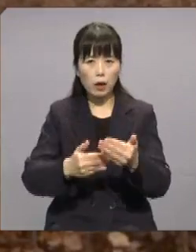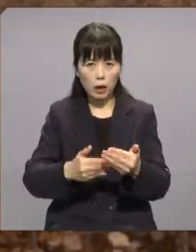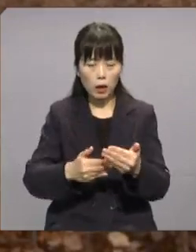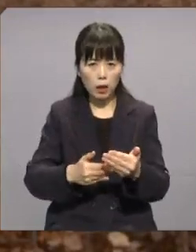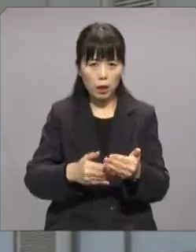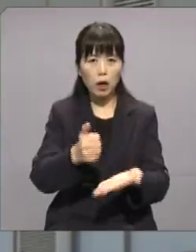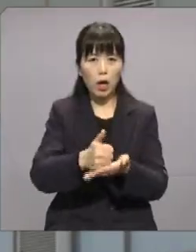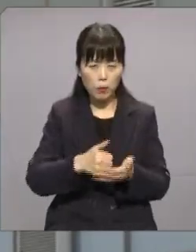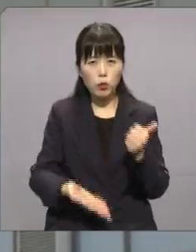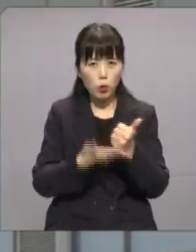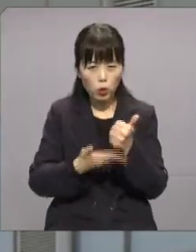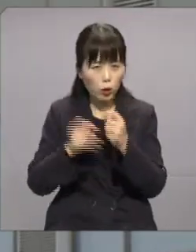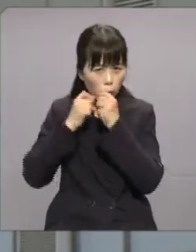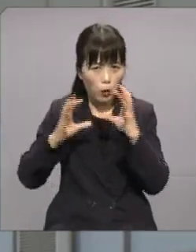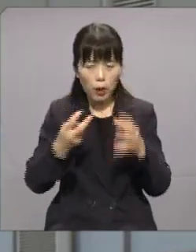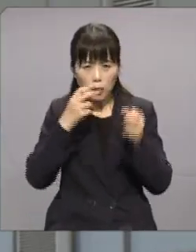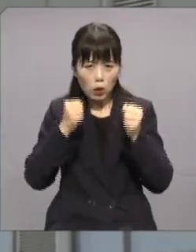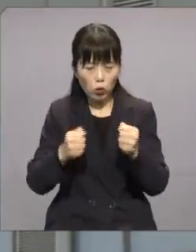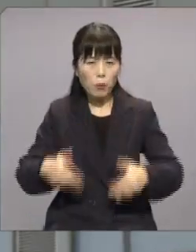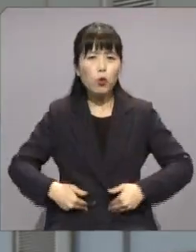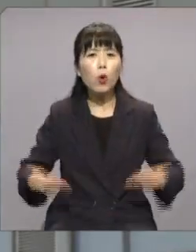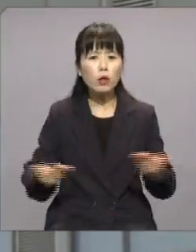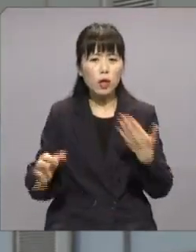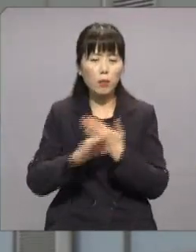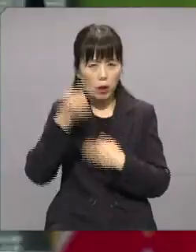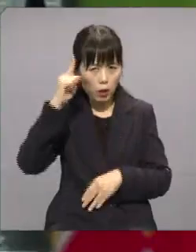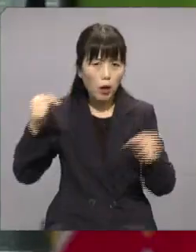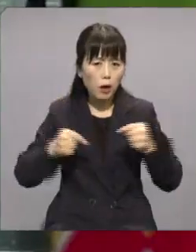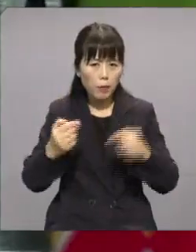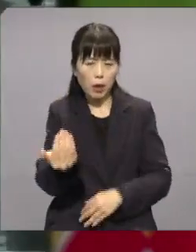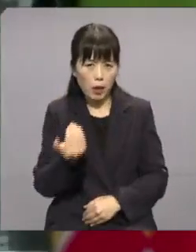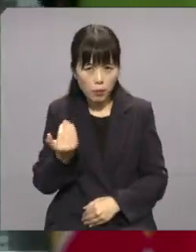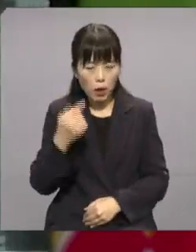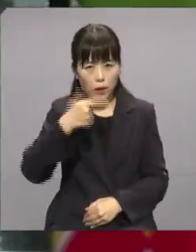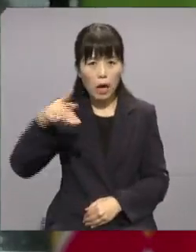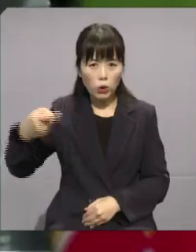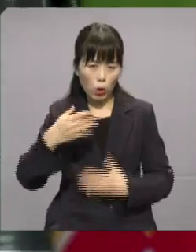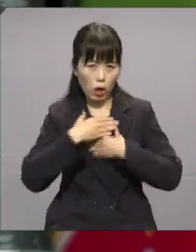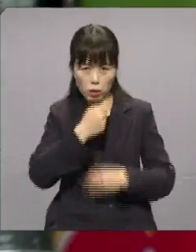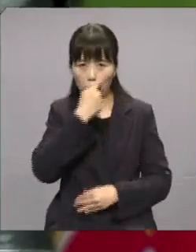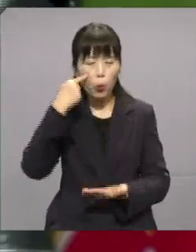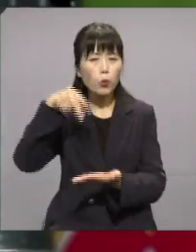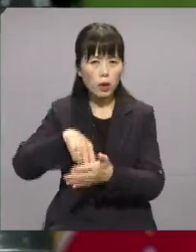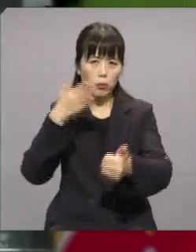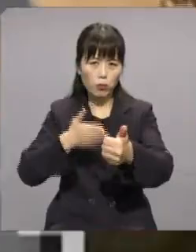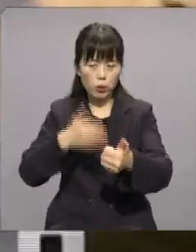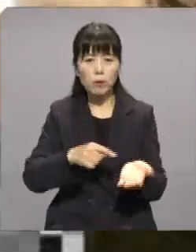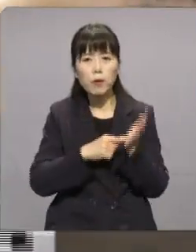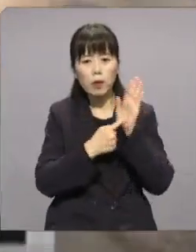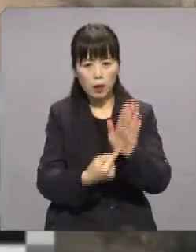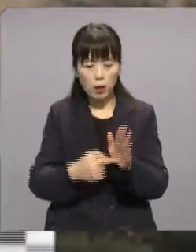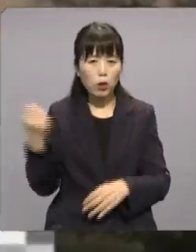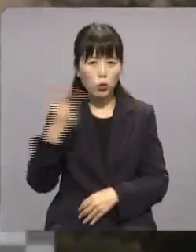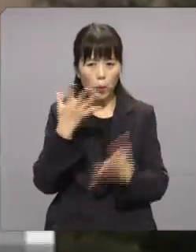초청이 우크라이나의 생존을 위해 필요한 일이라며 러시아와 협상에 앞서 나토가 안전 보장을 해달라고 말했습니다.